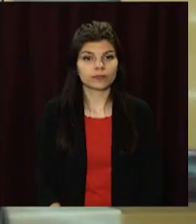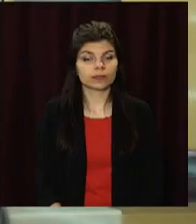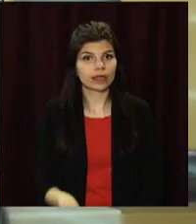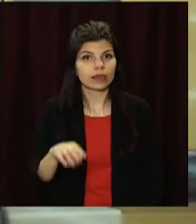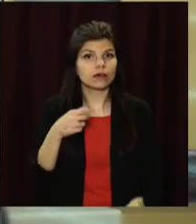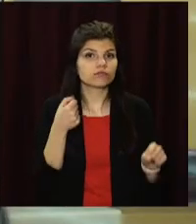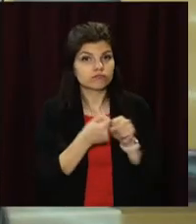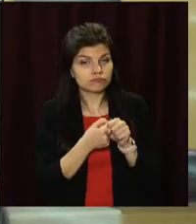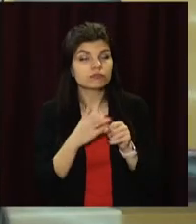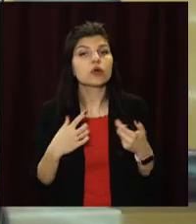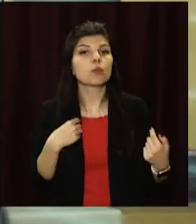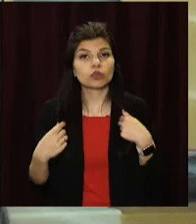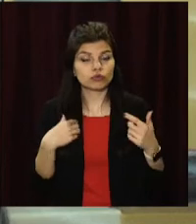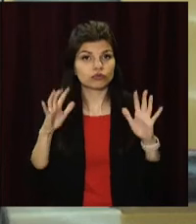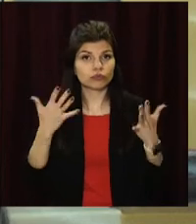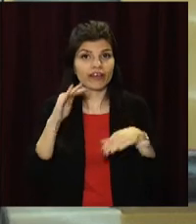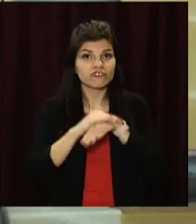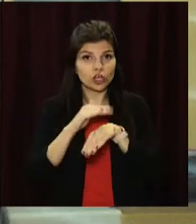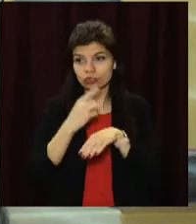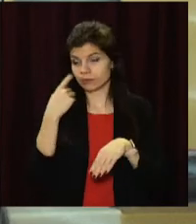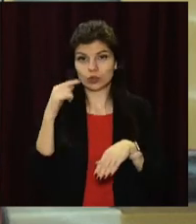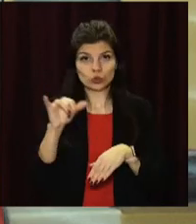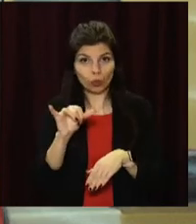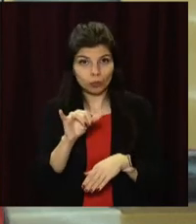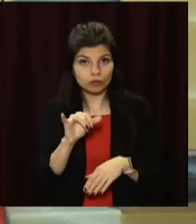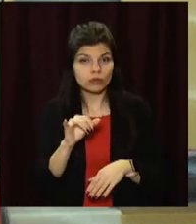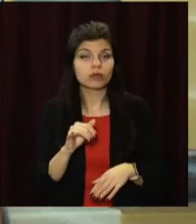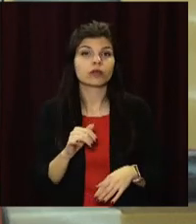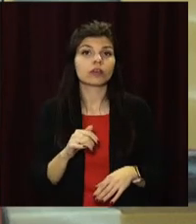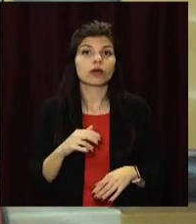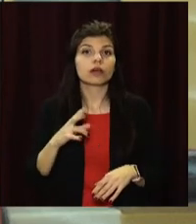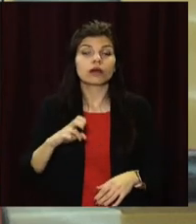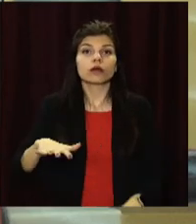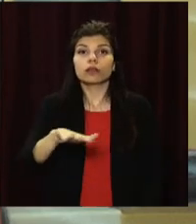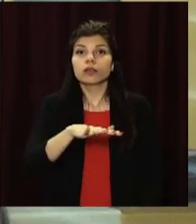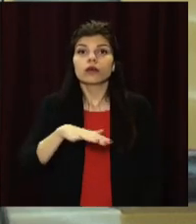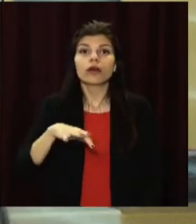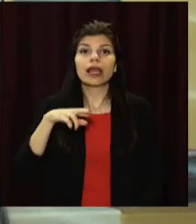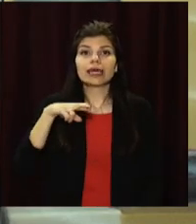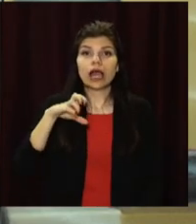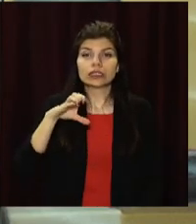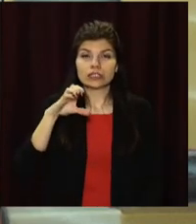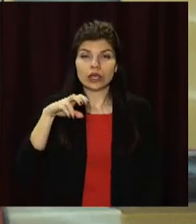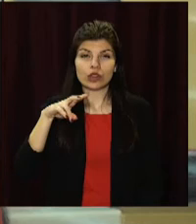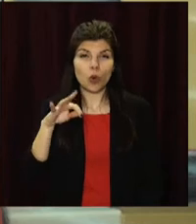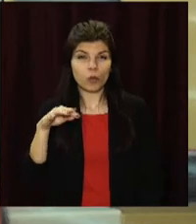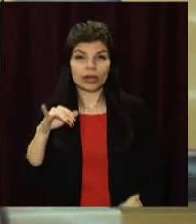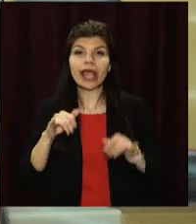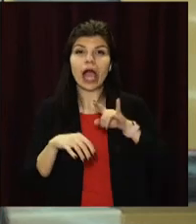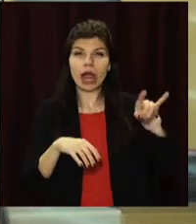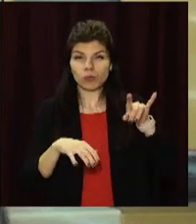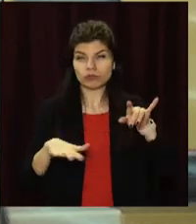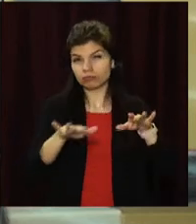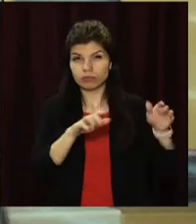ДТП із постраждалими сталося ввечері цієї суботи на перетині вулиць Яснополянської та